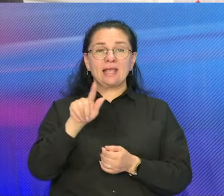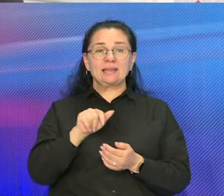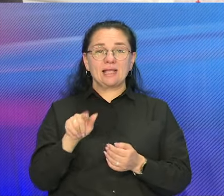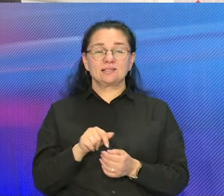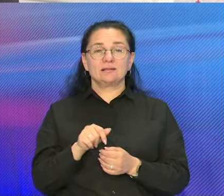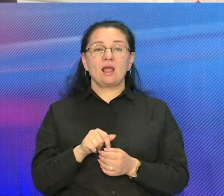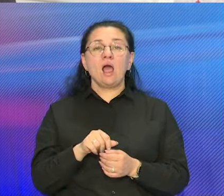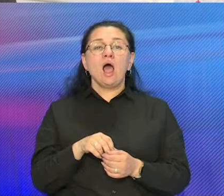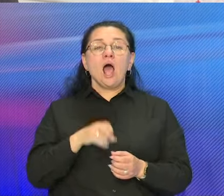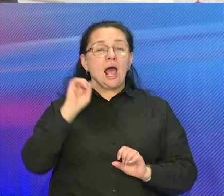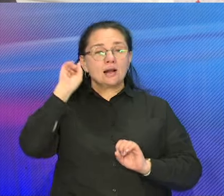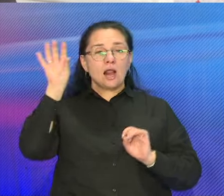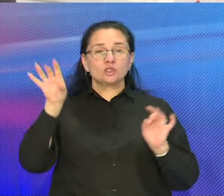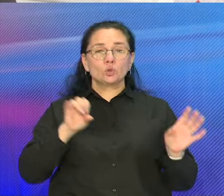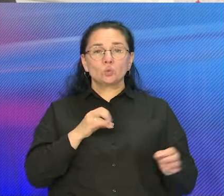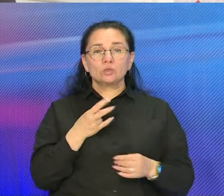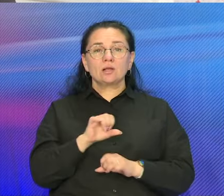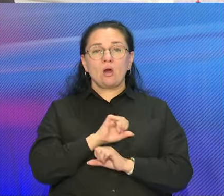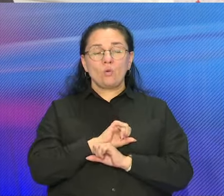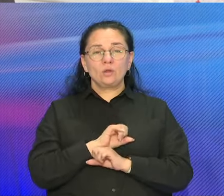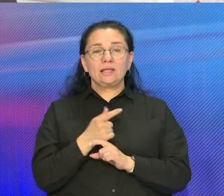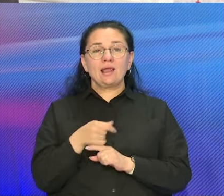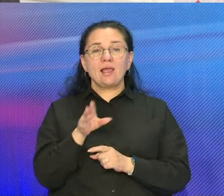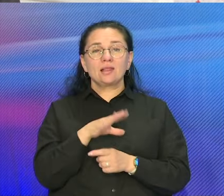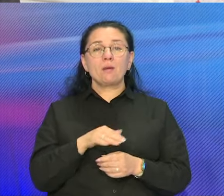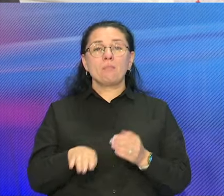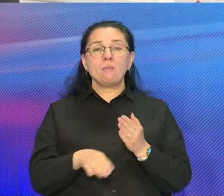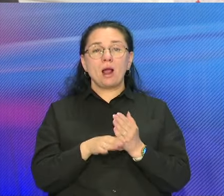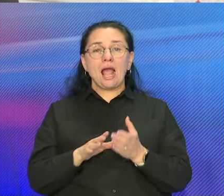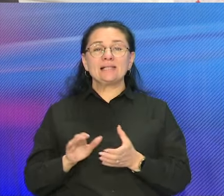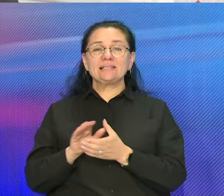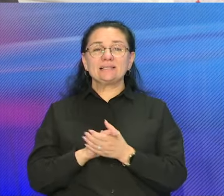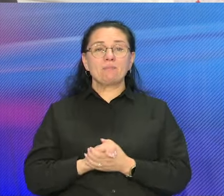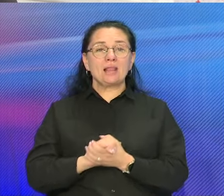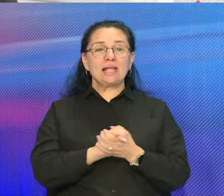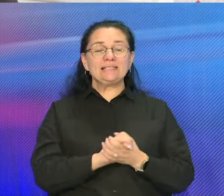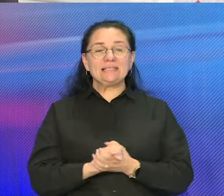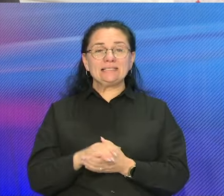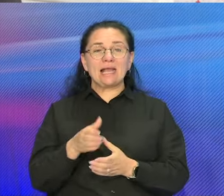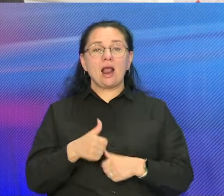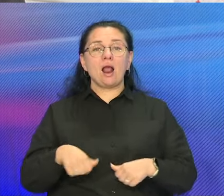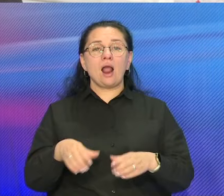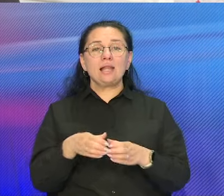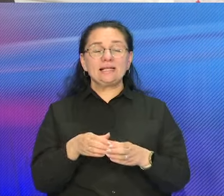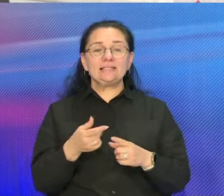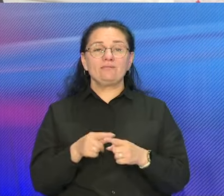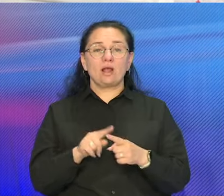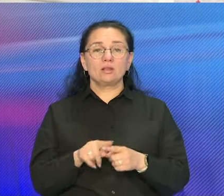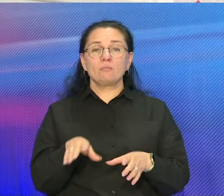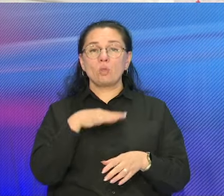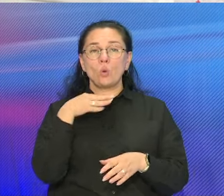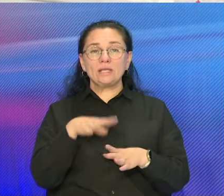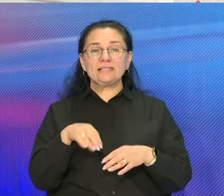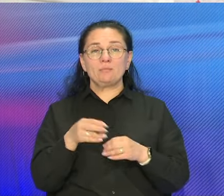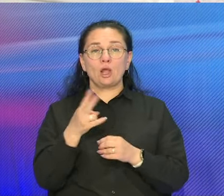В первую очередь, это помогает сплотить коллектив Потому что многие семьи, которые приезжают сюда